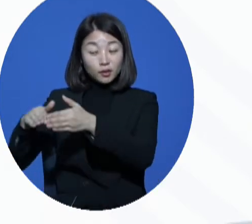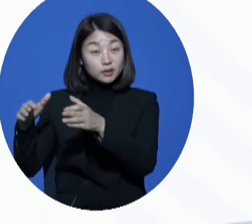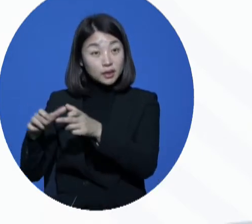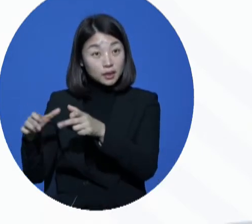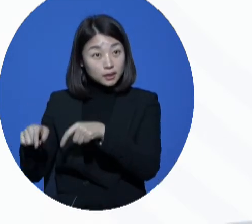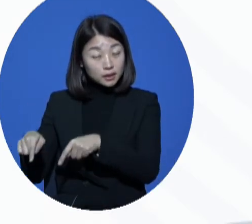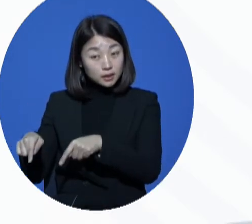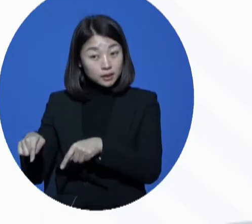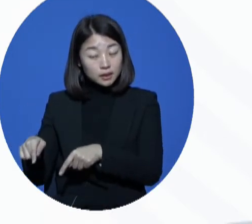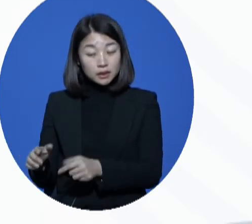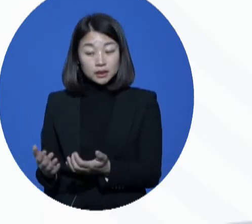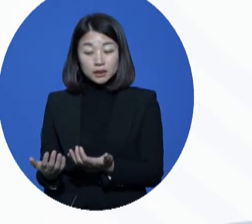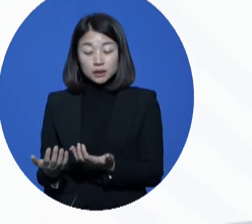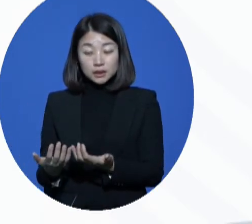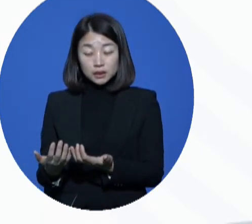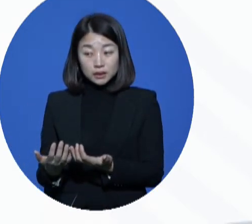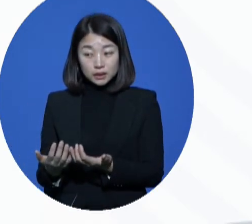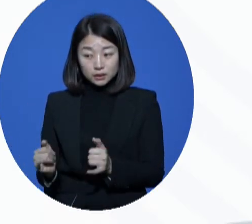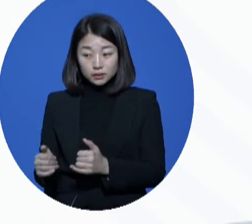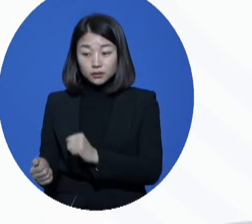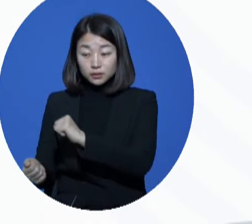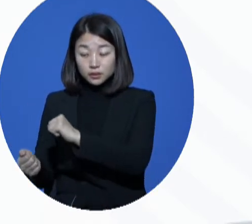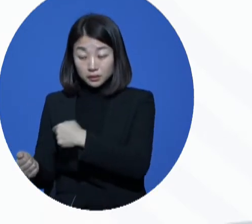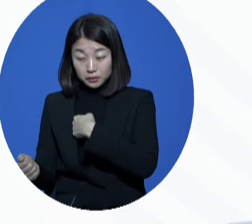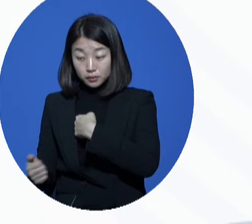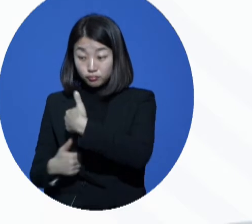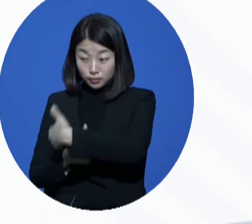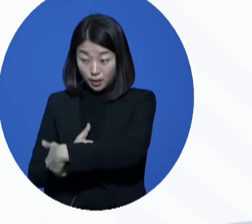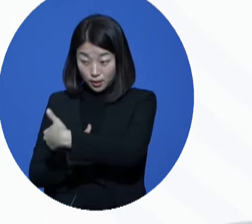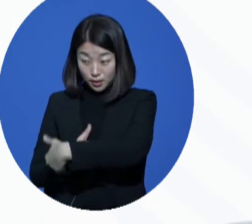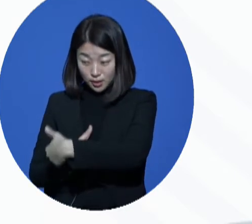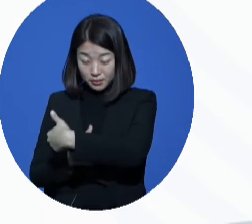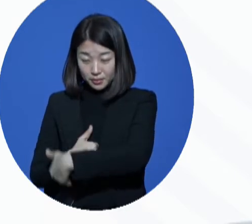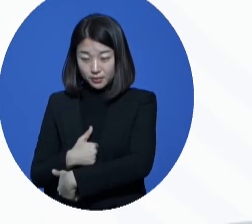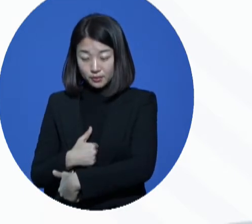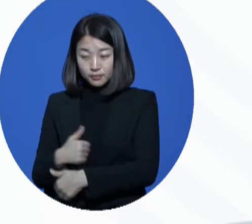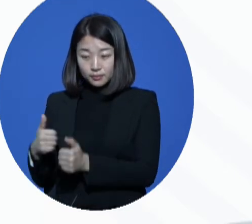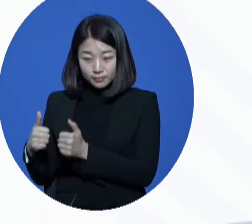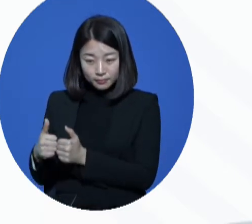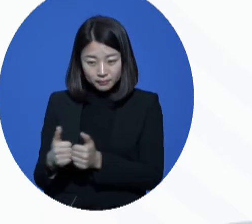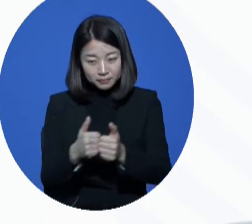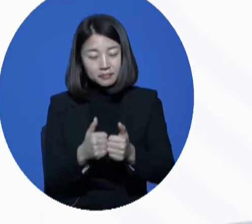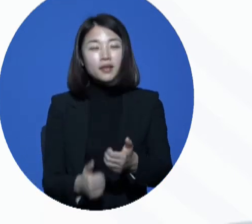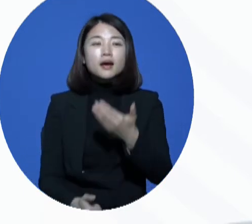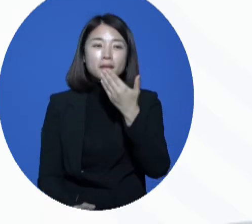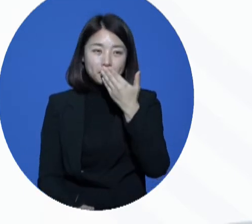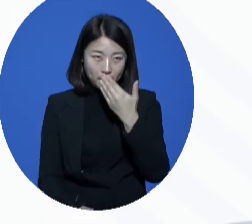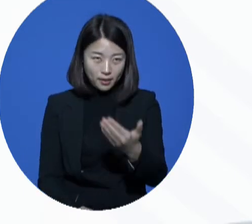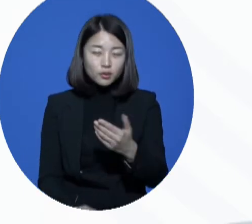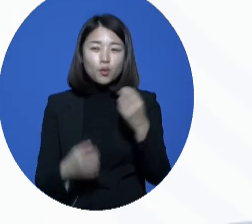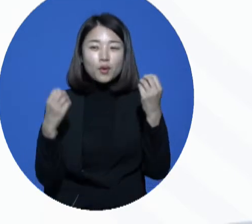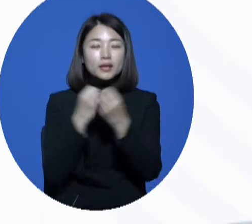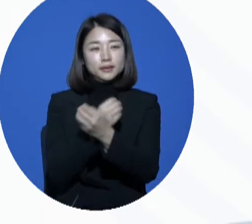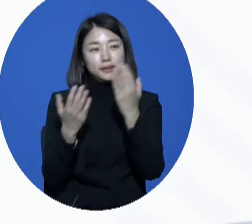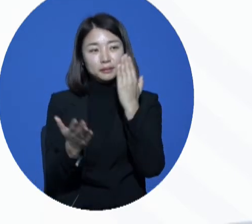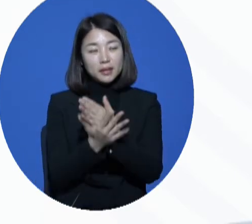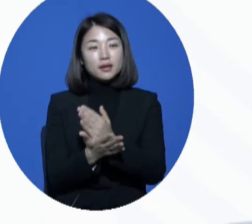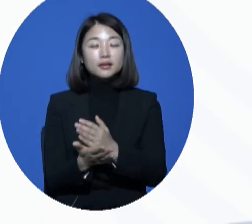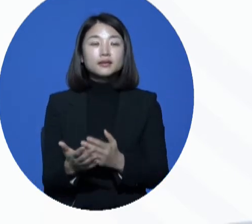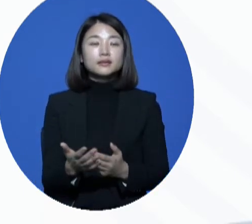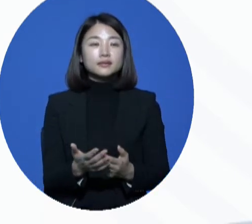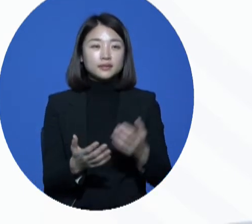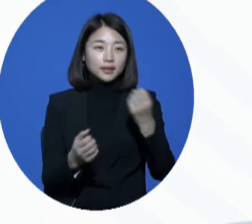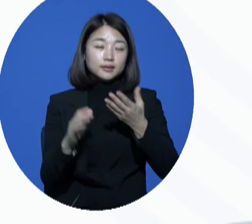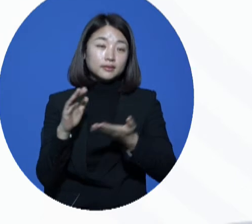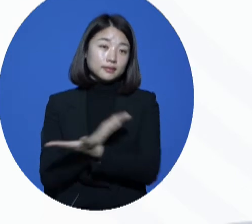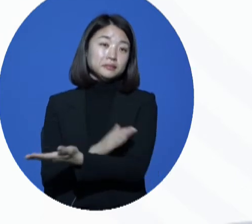거주인들이 종사자에게 외출을 요청하면 언제든지 외출할 수 있다, 오해다라고 이제 이야기를 하고 있습니다.